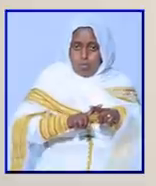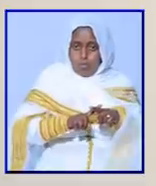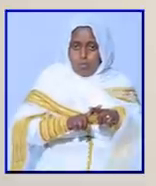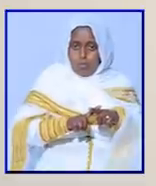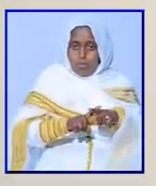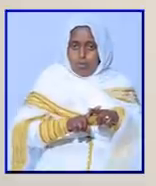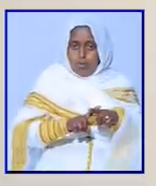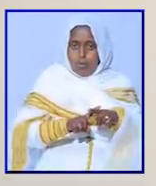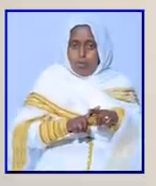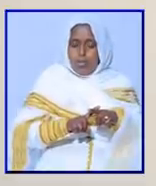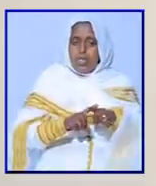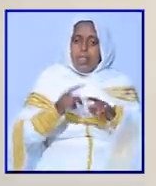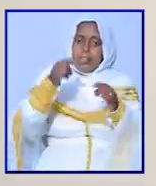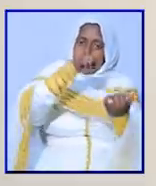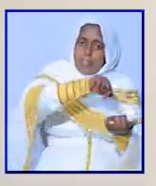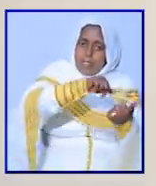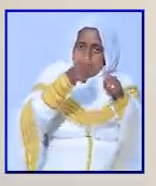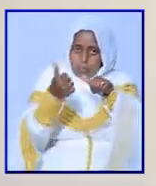መልሶ